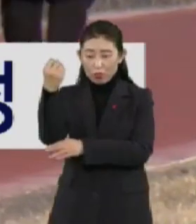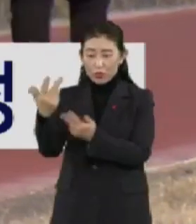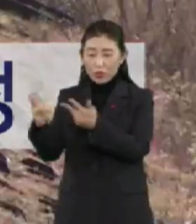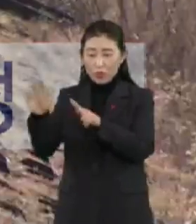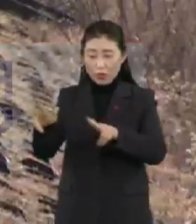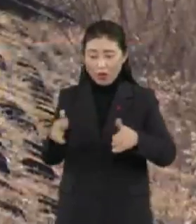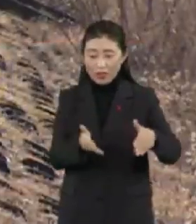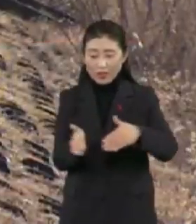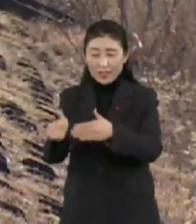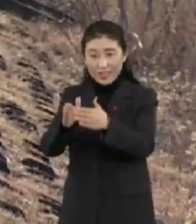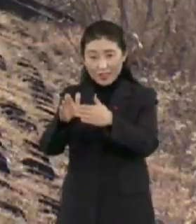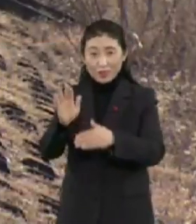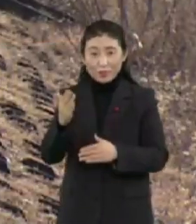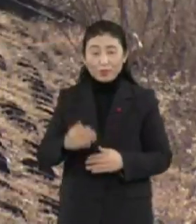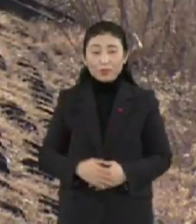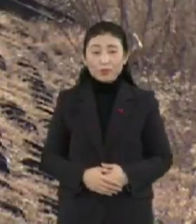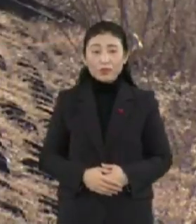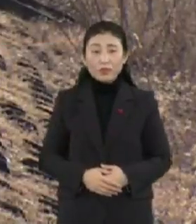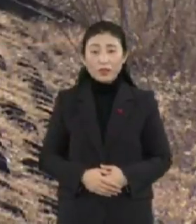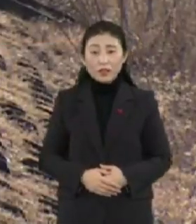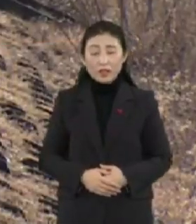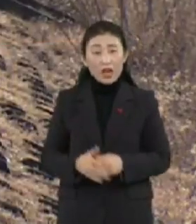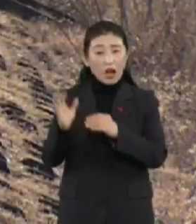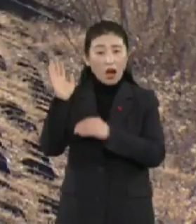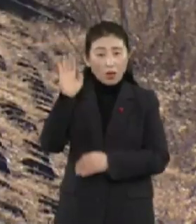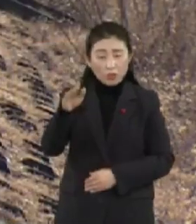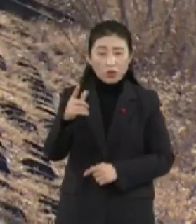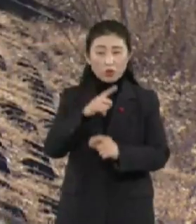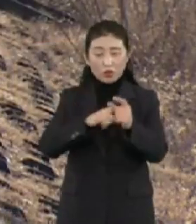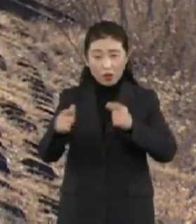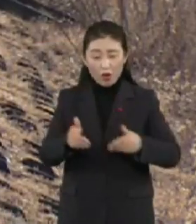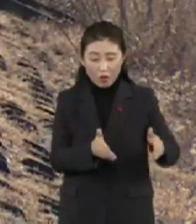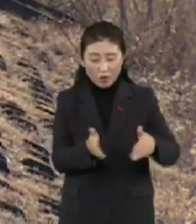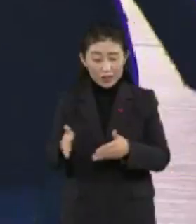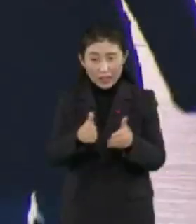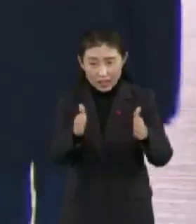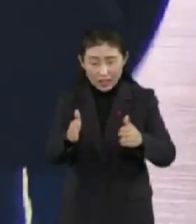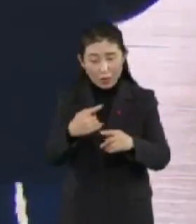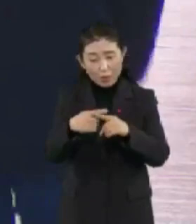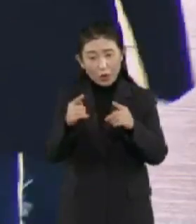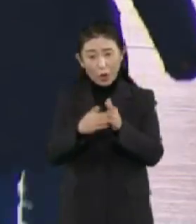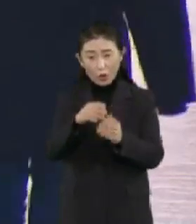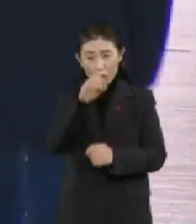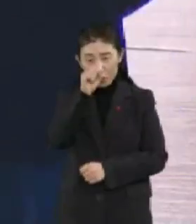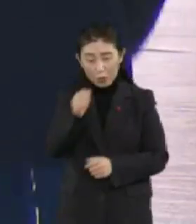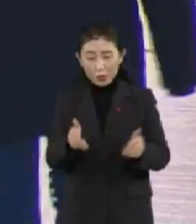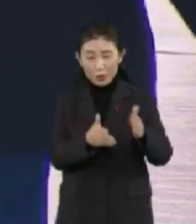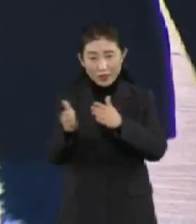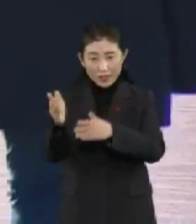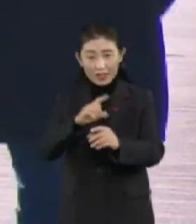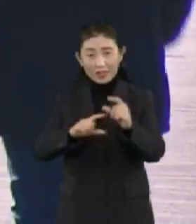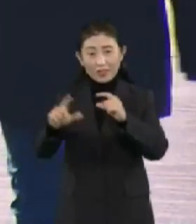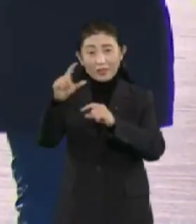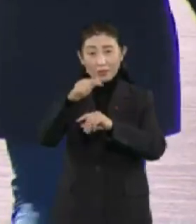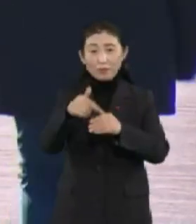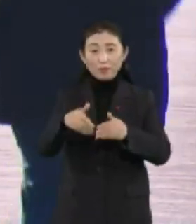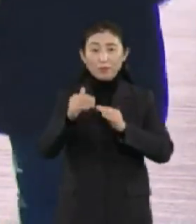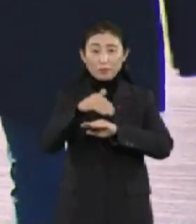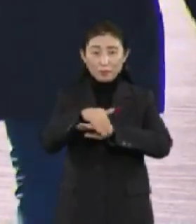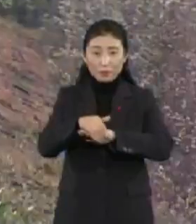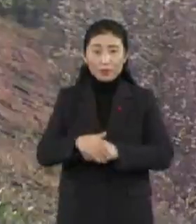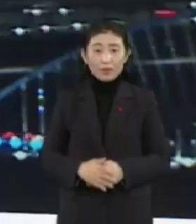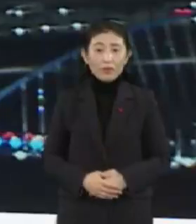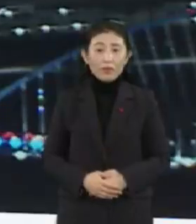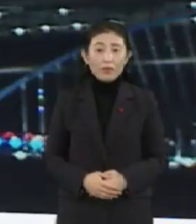둘레길 등이 포함됐습니다. 대원시는 지속해서 보행환경평가를 벌여 다양한 코스를 개발할 계획입니다.